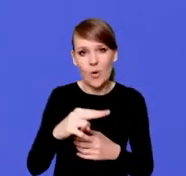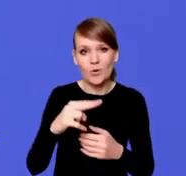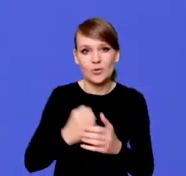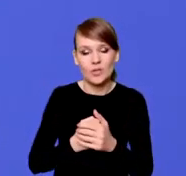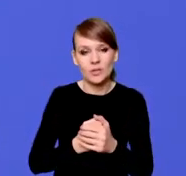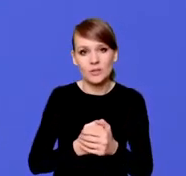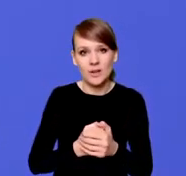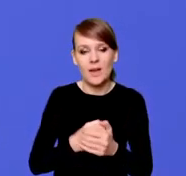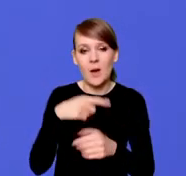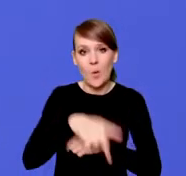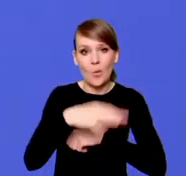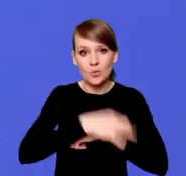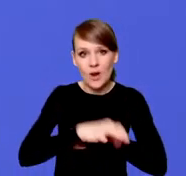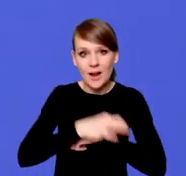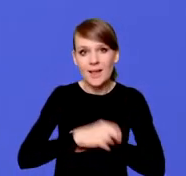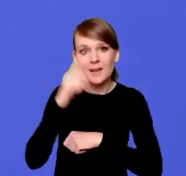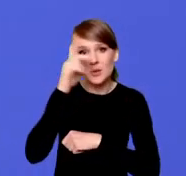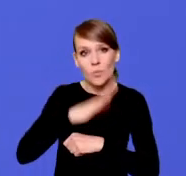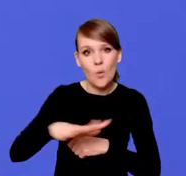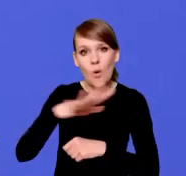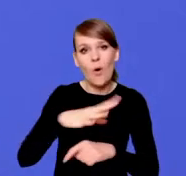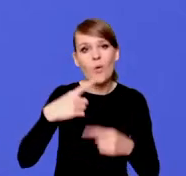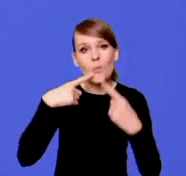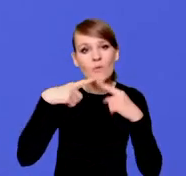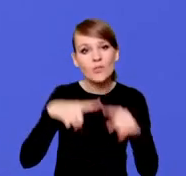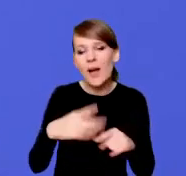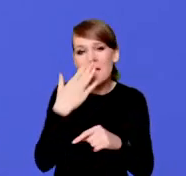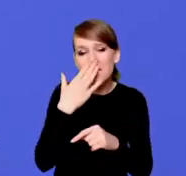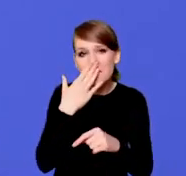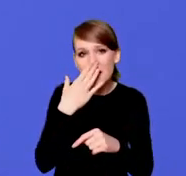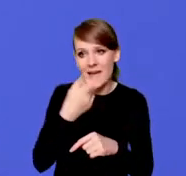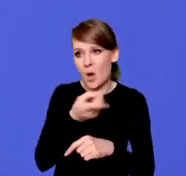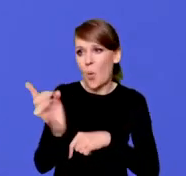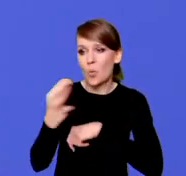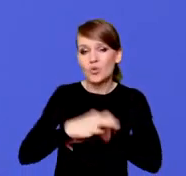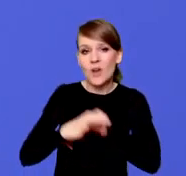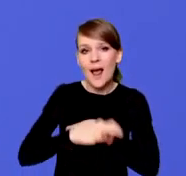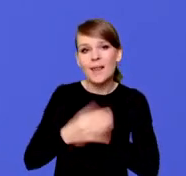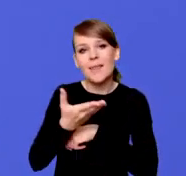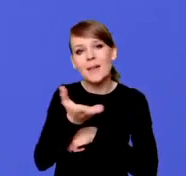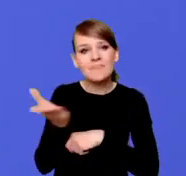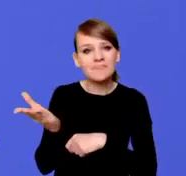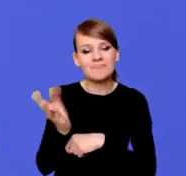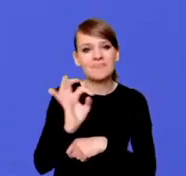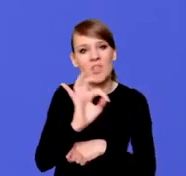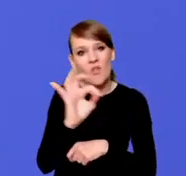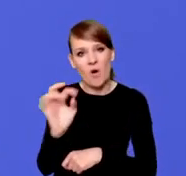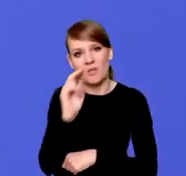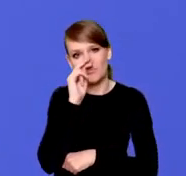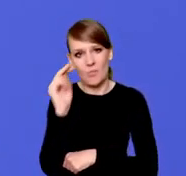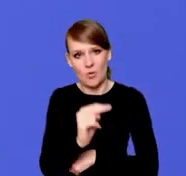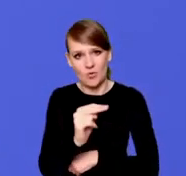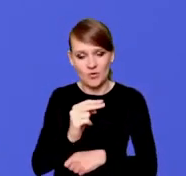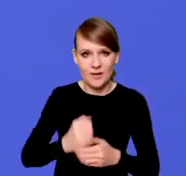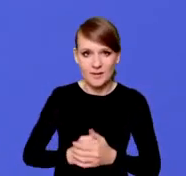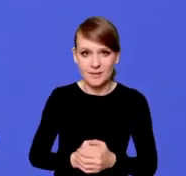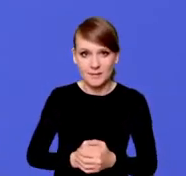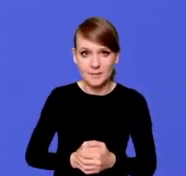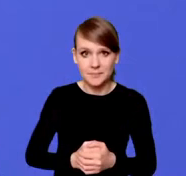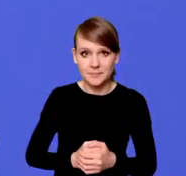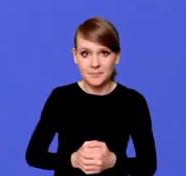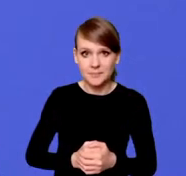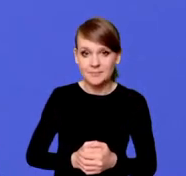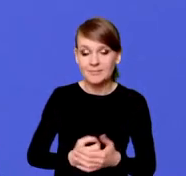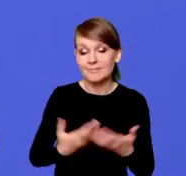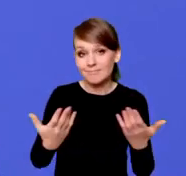uczelni przede wszystkim oczami ich interesariuszy. I to interesariuszy wewnętrznych. Oddajemy